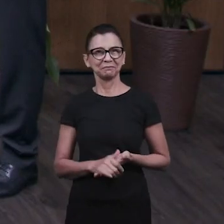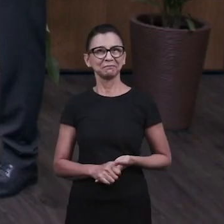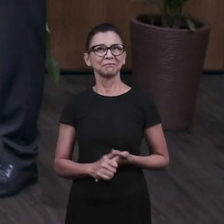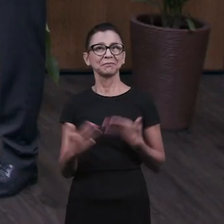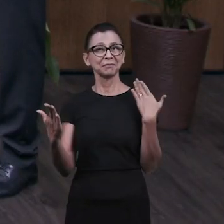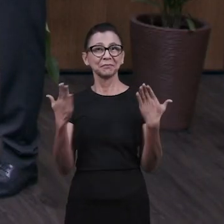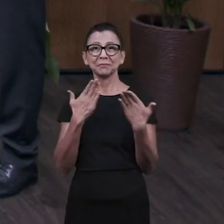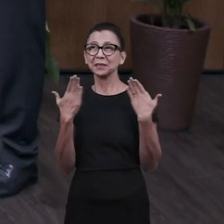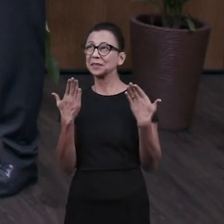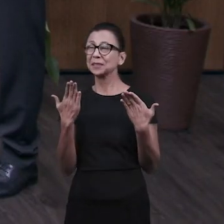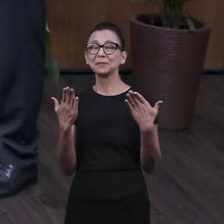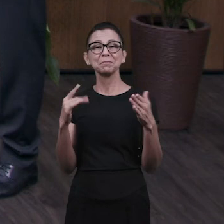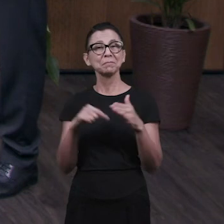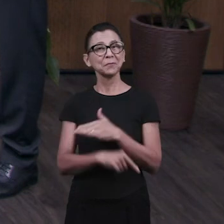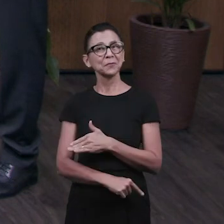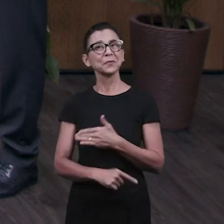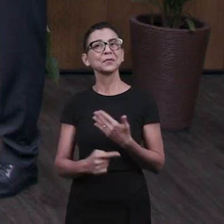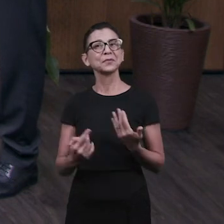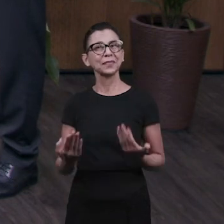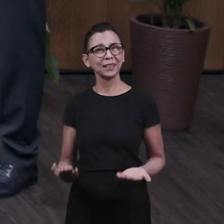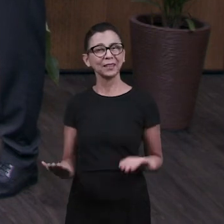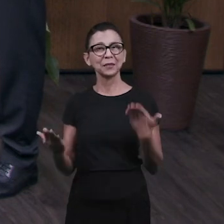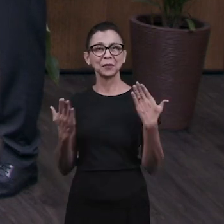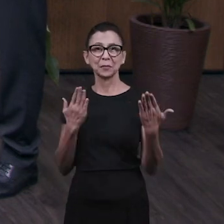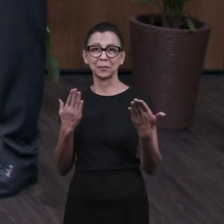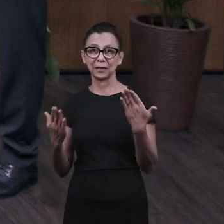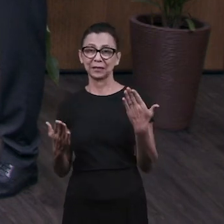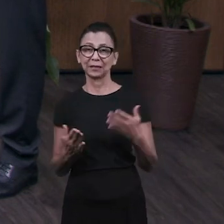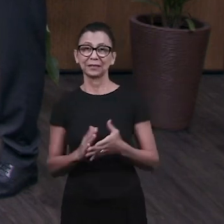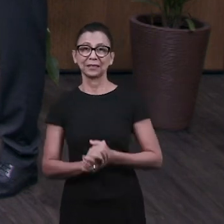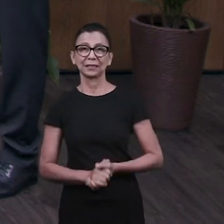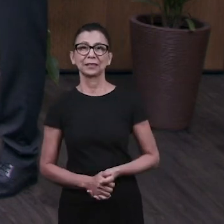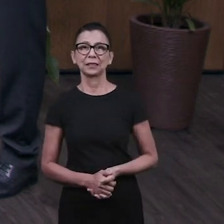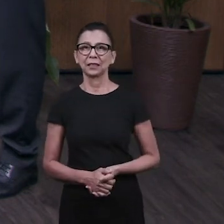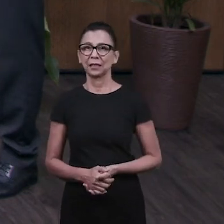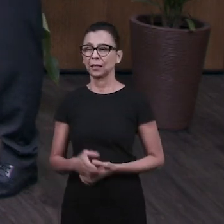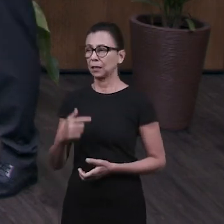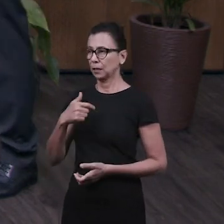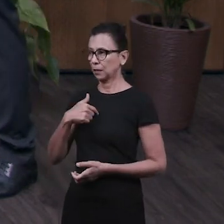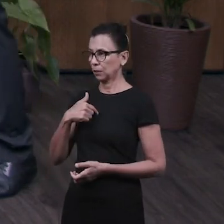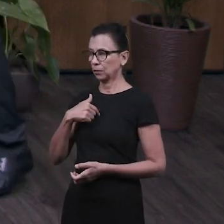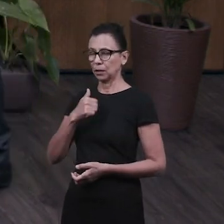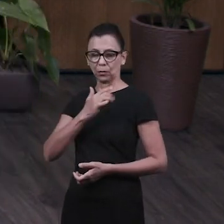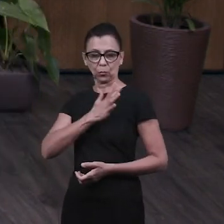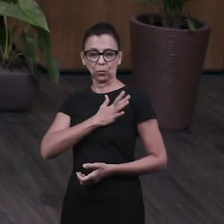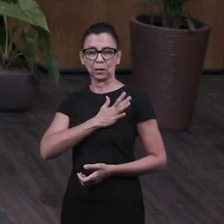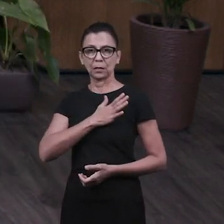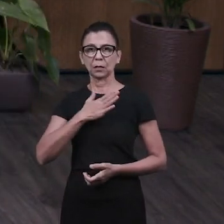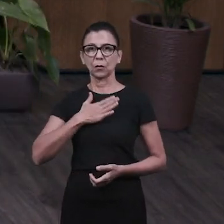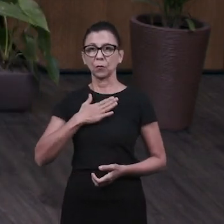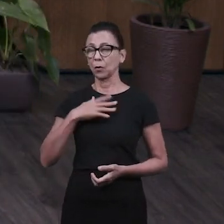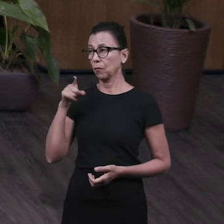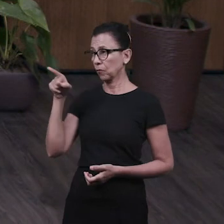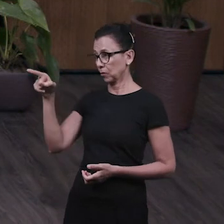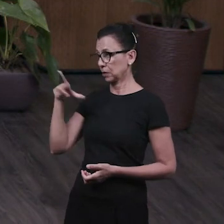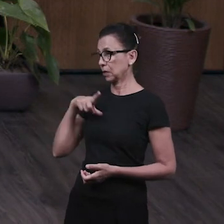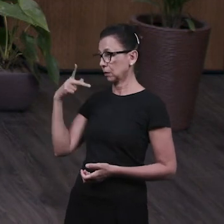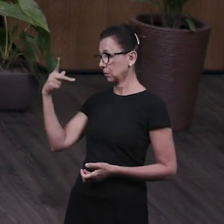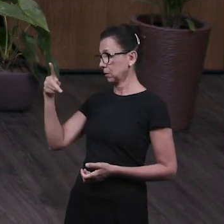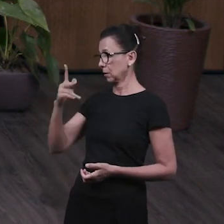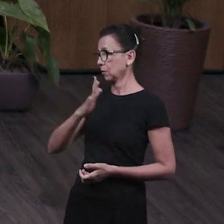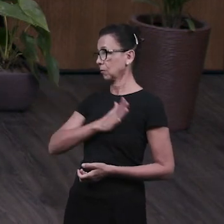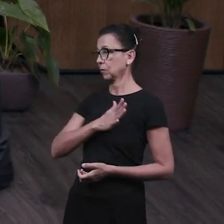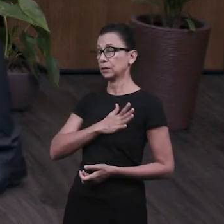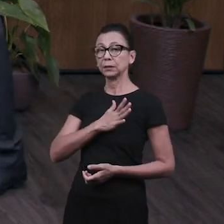extraordinaire, le cœur de l'homme, j'ai un cœur, vous aussi vous avez un cœur, sont les mêmes, c'est la boue.